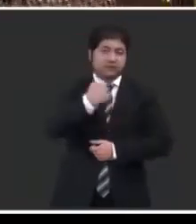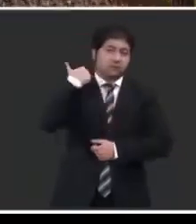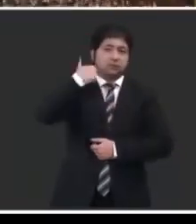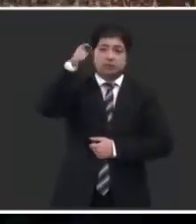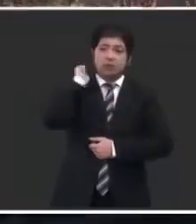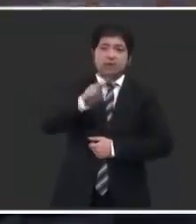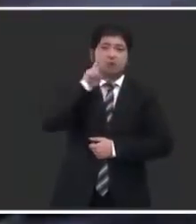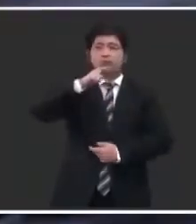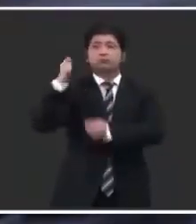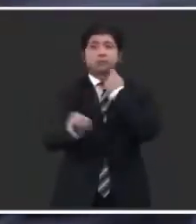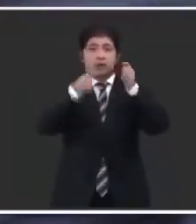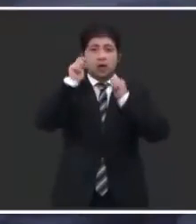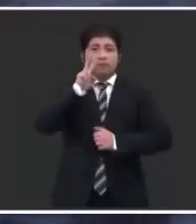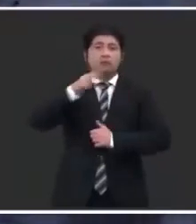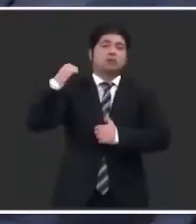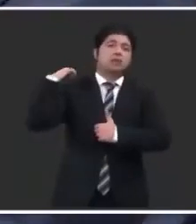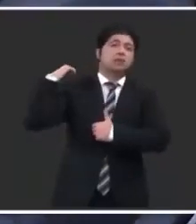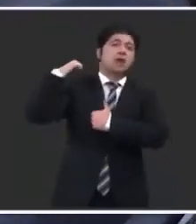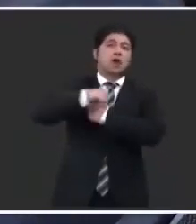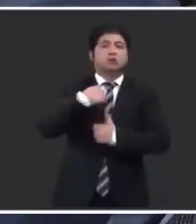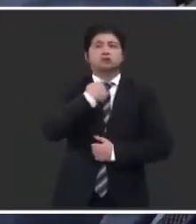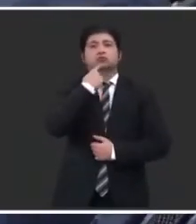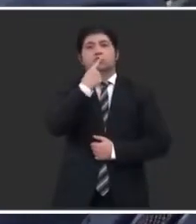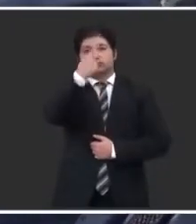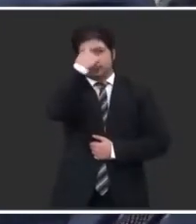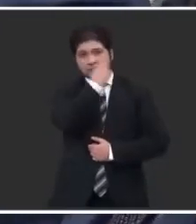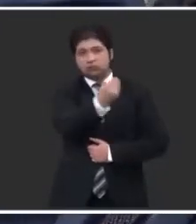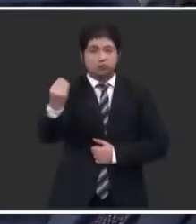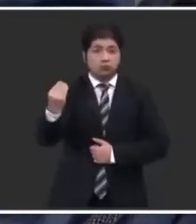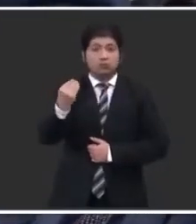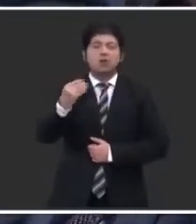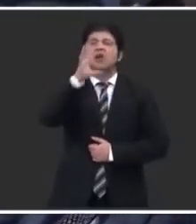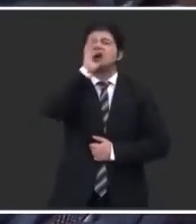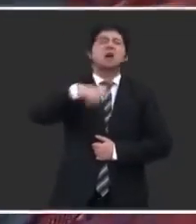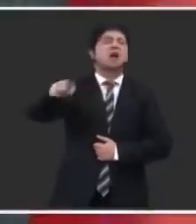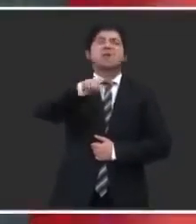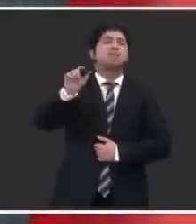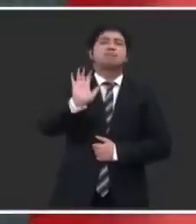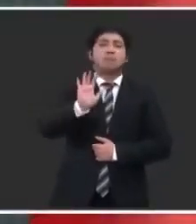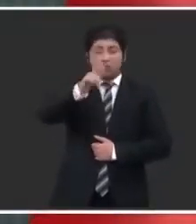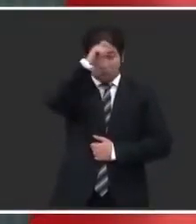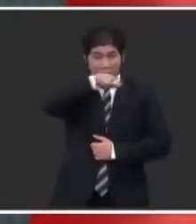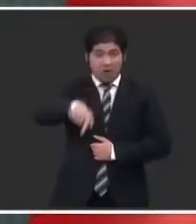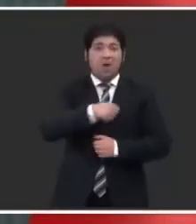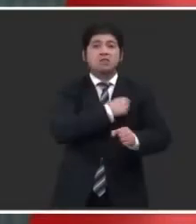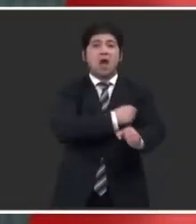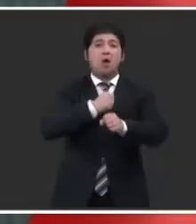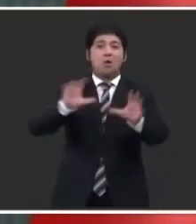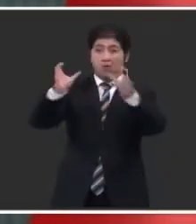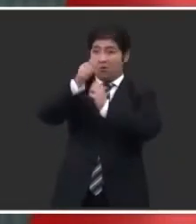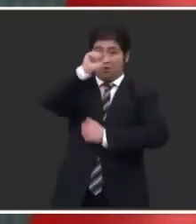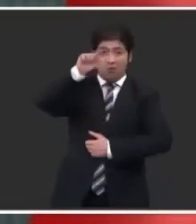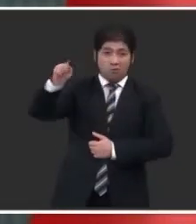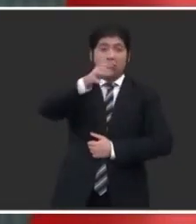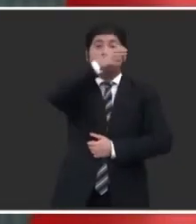ettiklerinin altını bir kez daha çizmek istiyorum her kim Türkiye'yi terör örgütleriyle